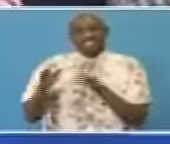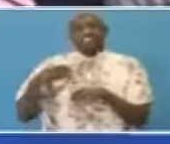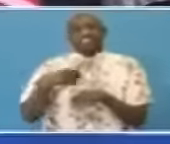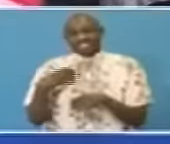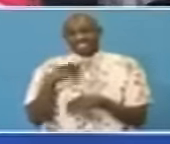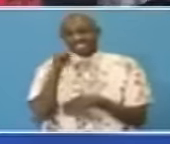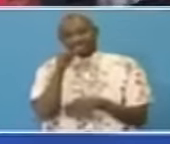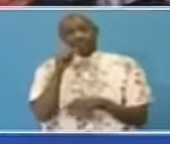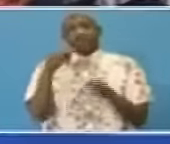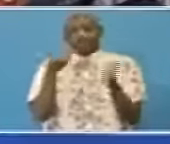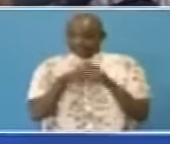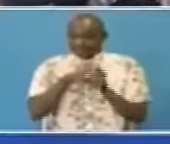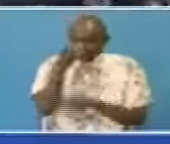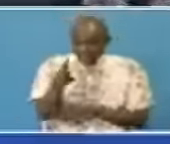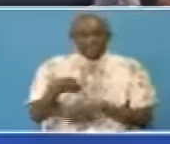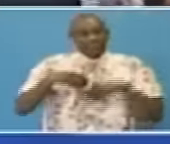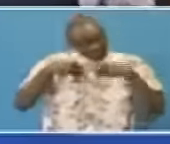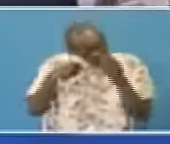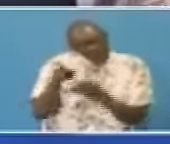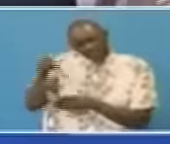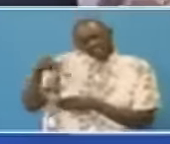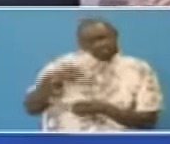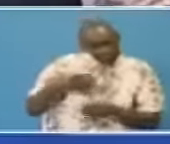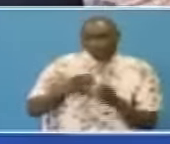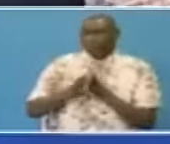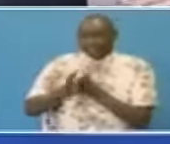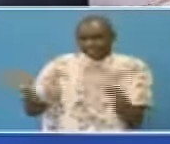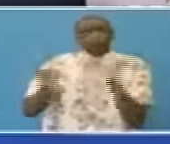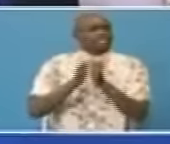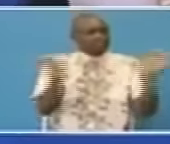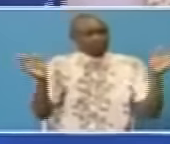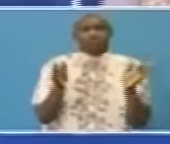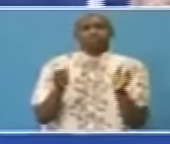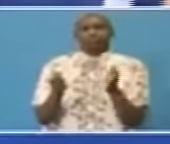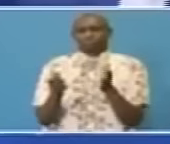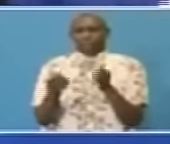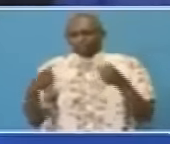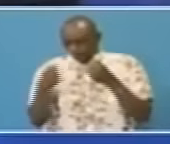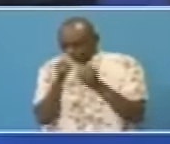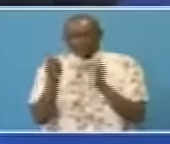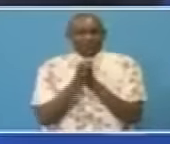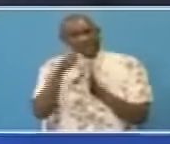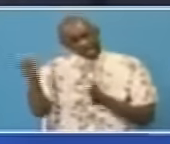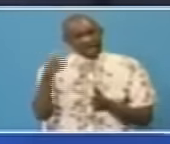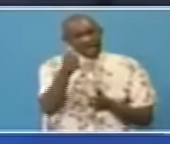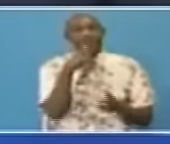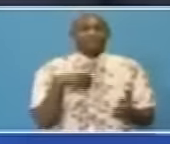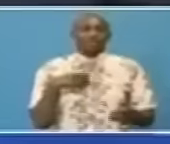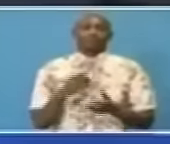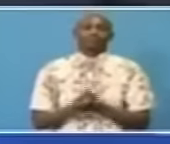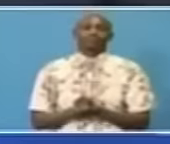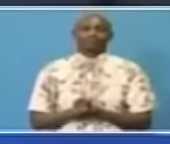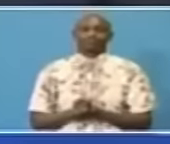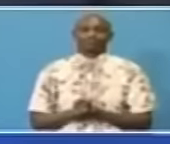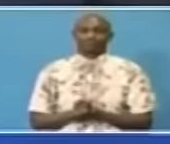bara Ulaya hivi karibuni kwa ajili ya kuwapa wachezaji wa humu nchini nafasi ya kujipima nguvu dhidi ya wachezaji wa nchi